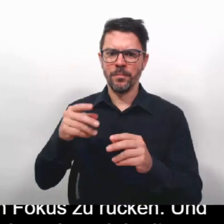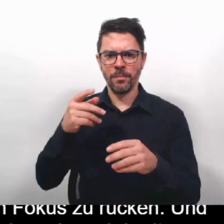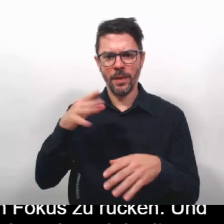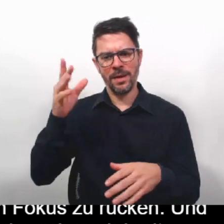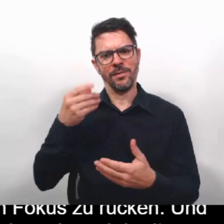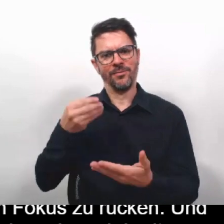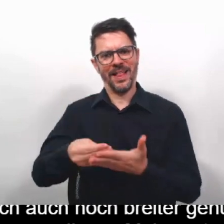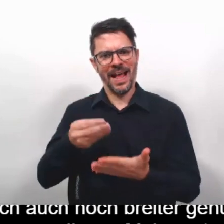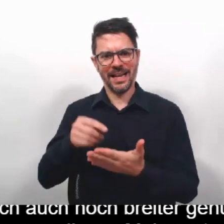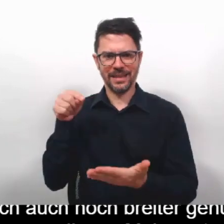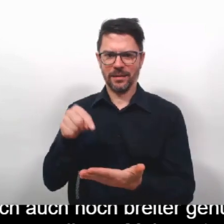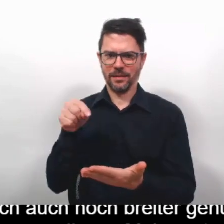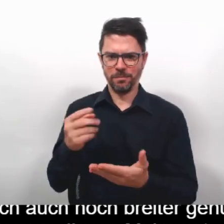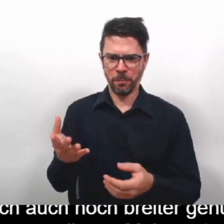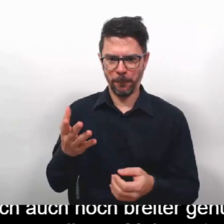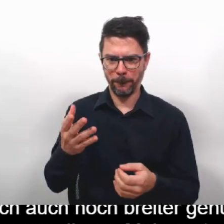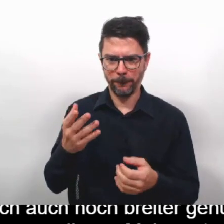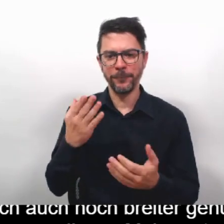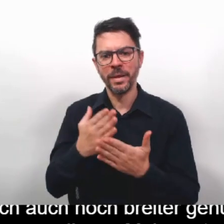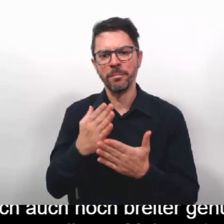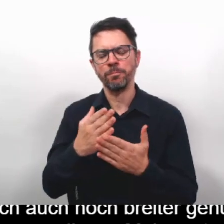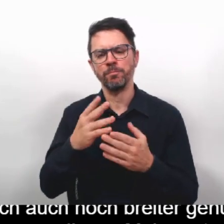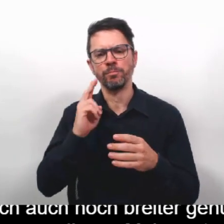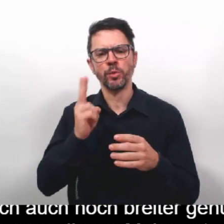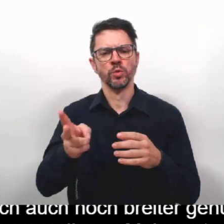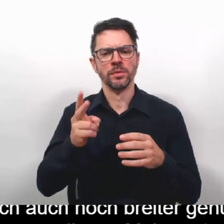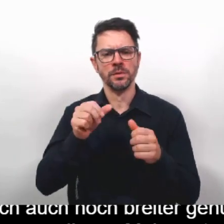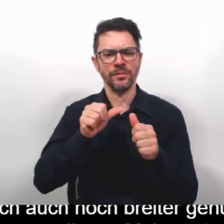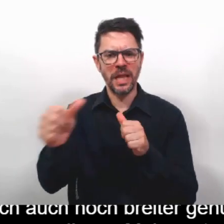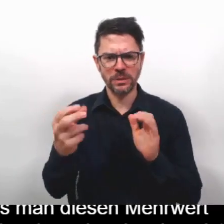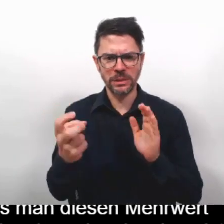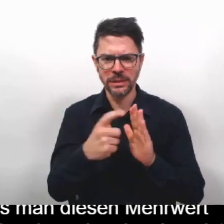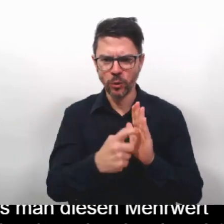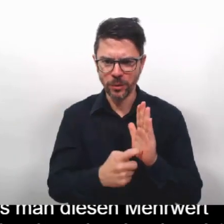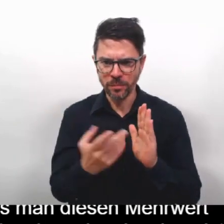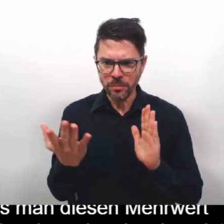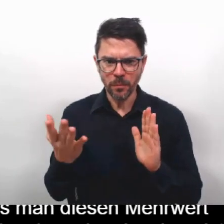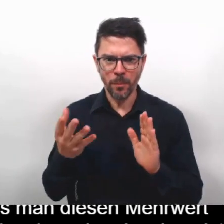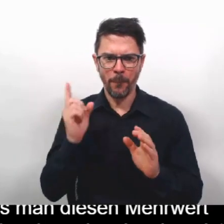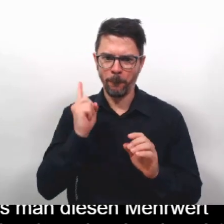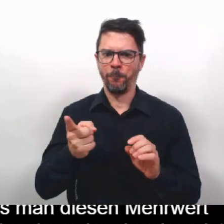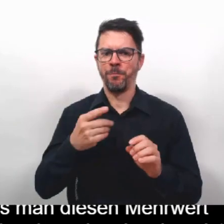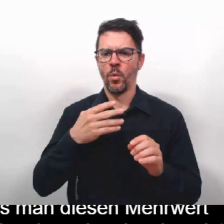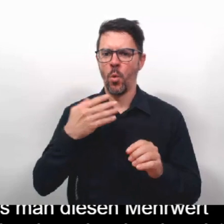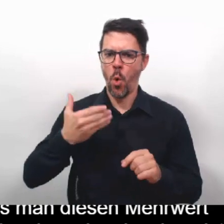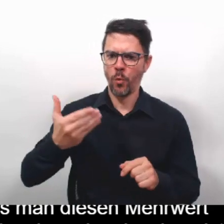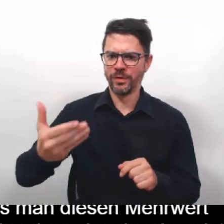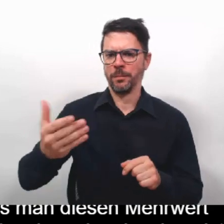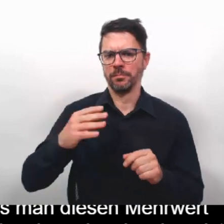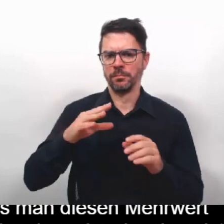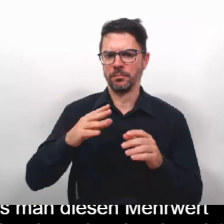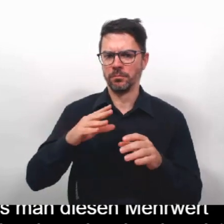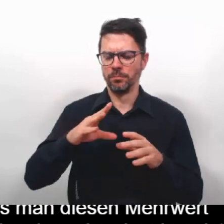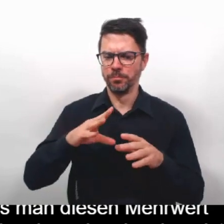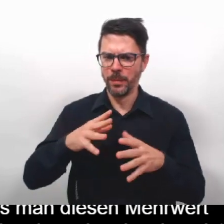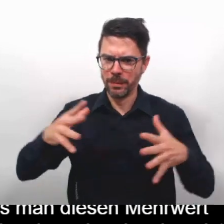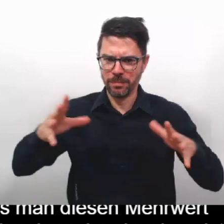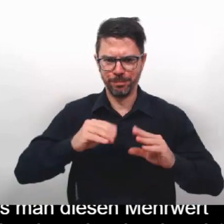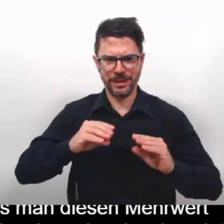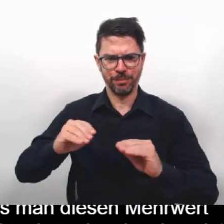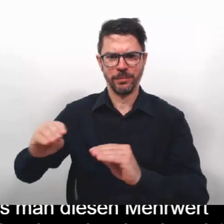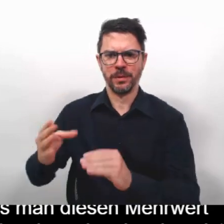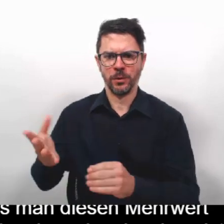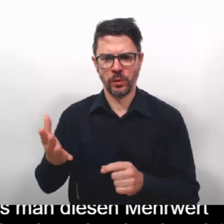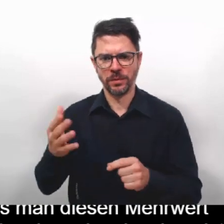Leute auch drauf haben, gerade jetzt, wenn Inzidenzwerte steigen, dann müssten ja eigentlich